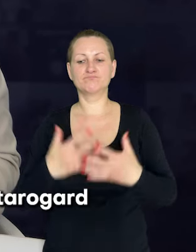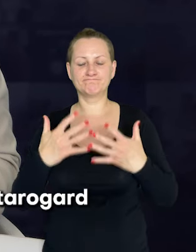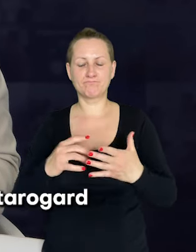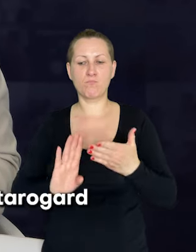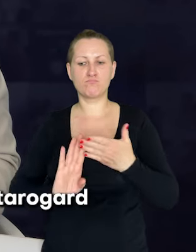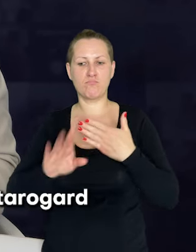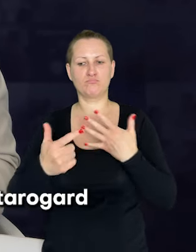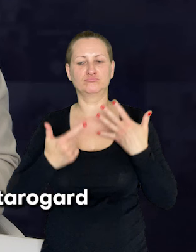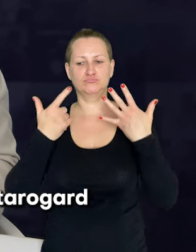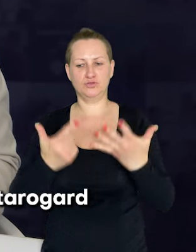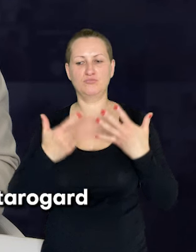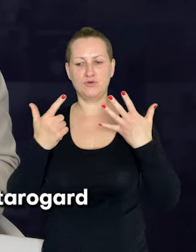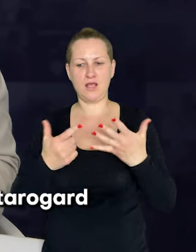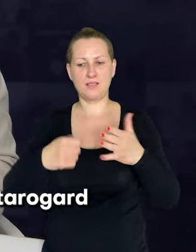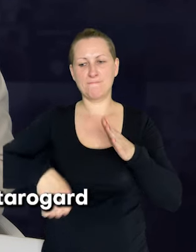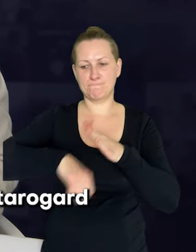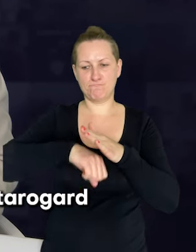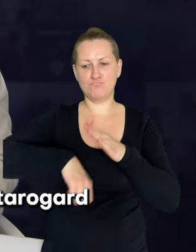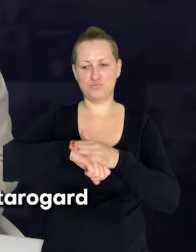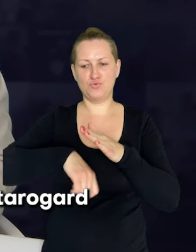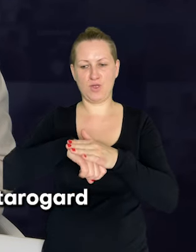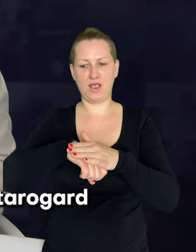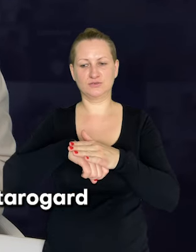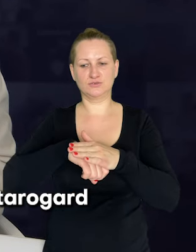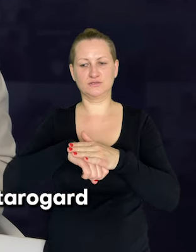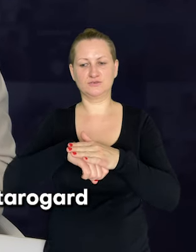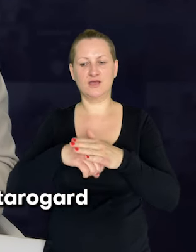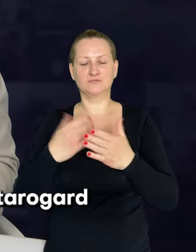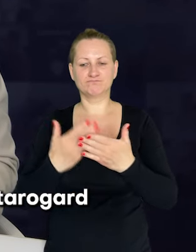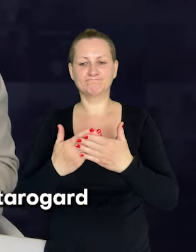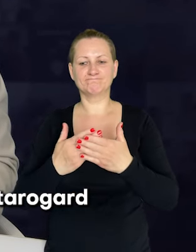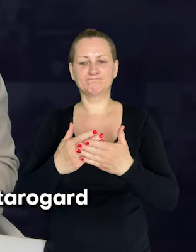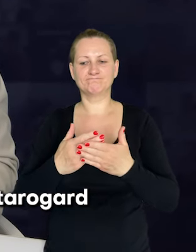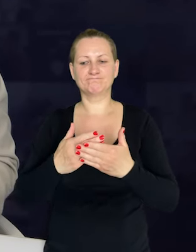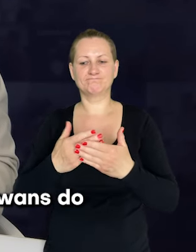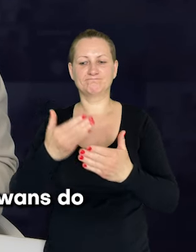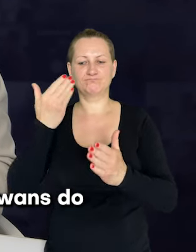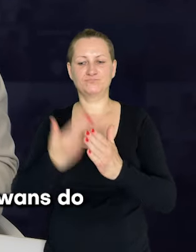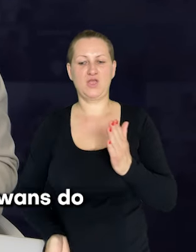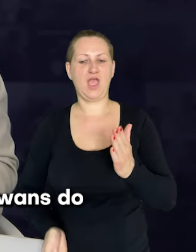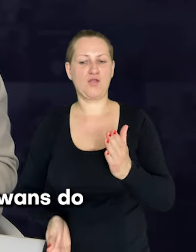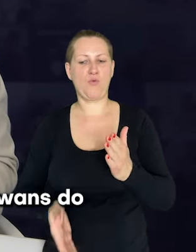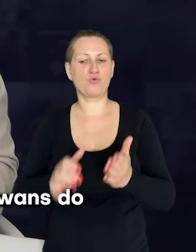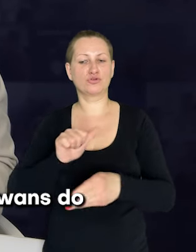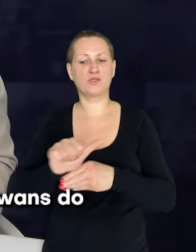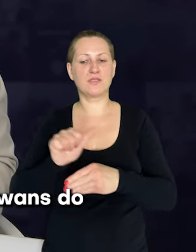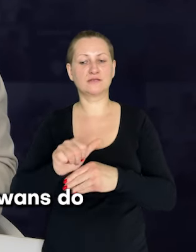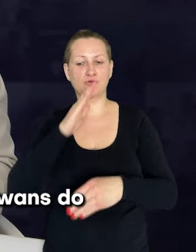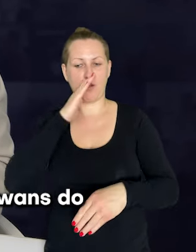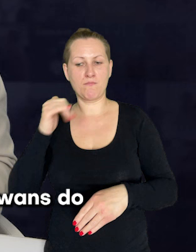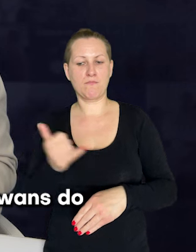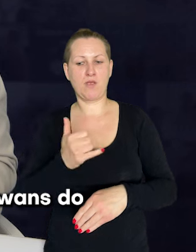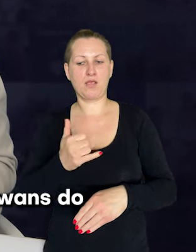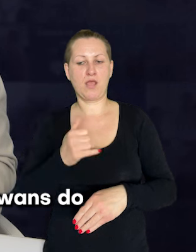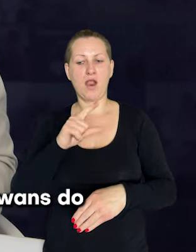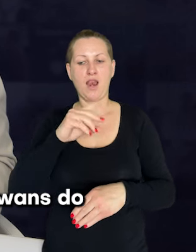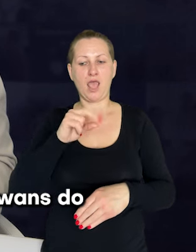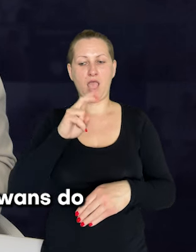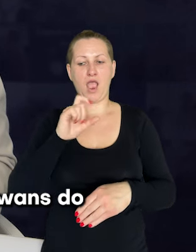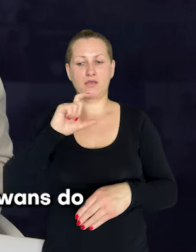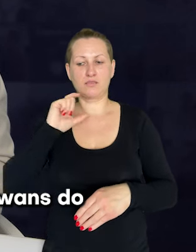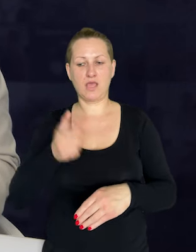Niestety po 7 latach rozgrywek klub piłkarski Starogardański żegna się z trzecią ligą. 11 maja, gdy Lechia Gdańsk świętowała swój awans